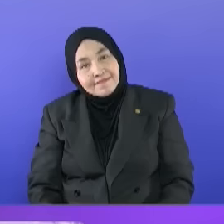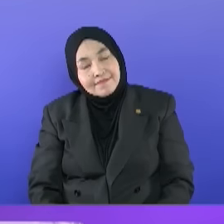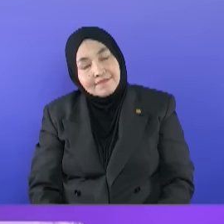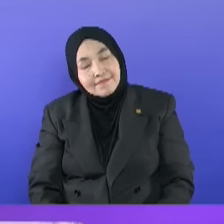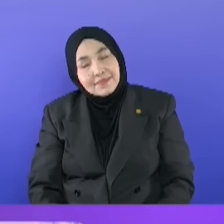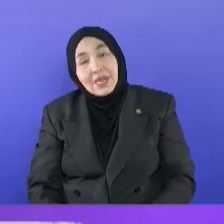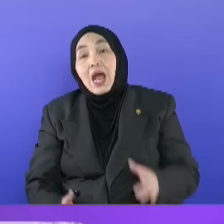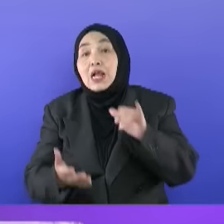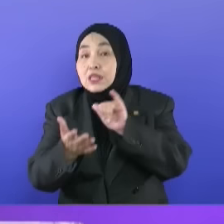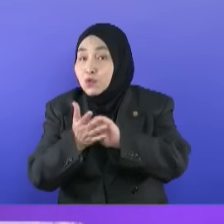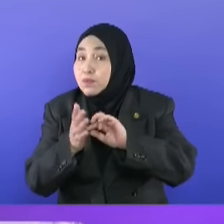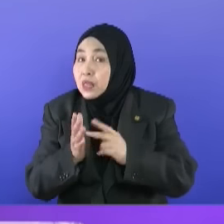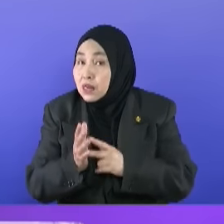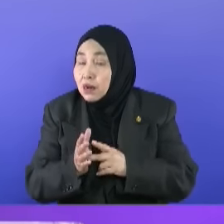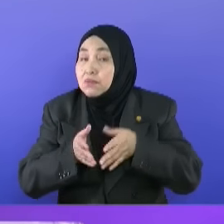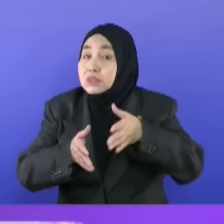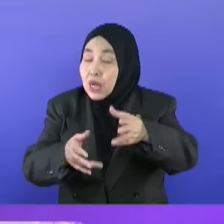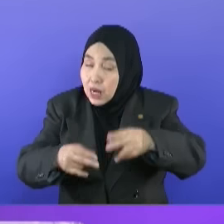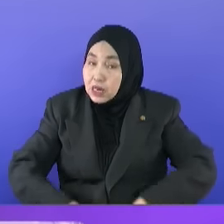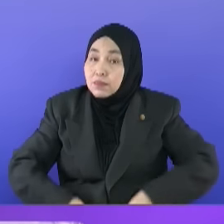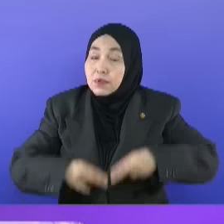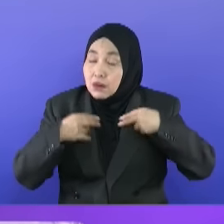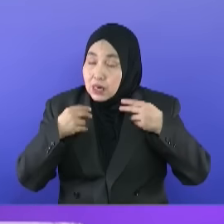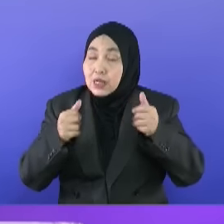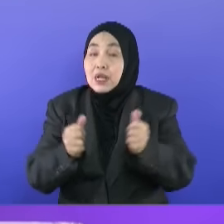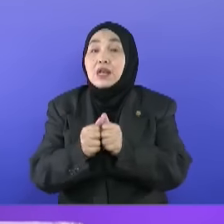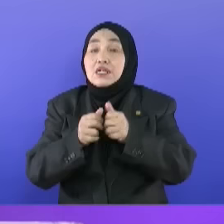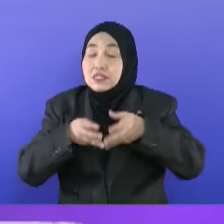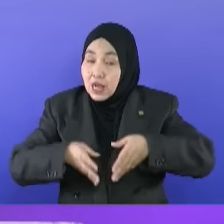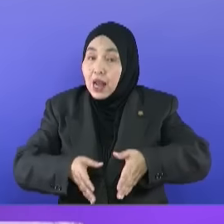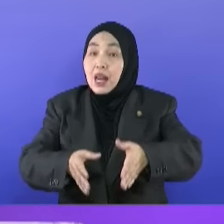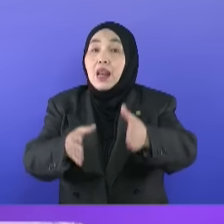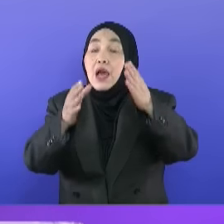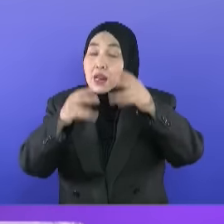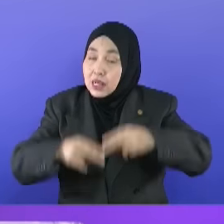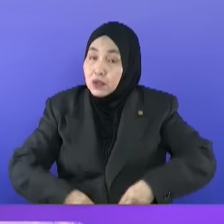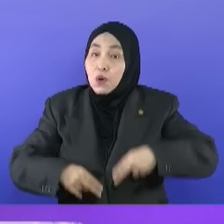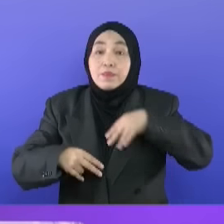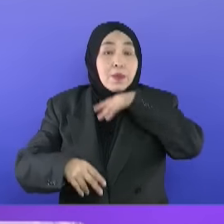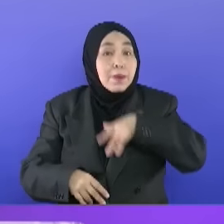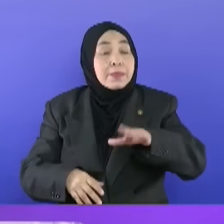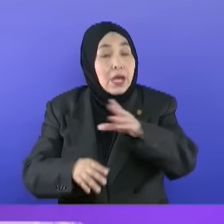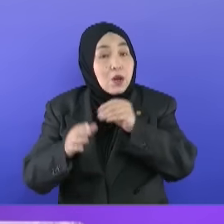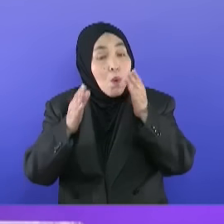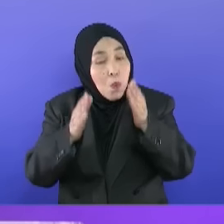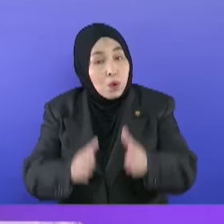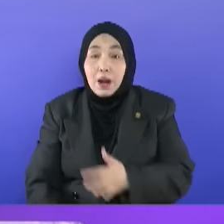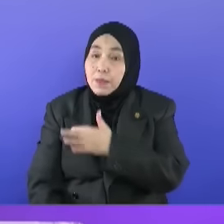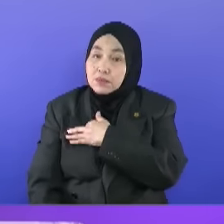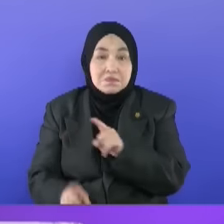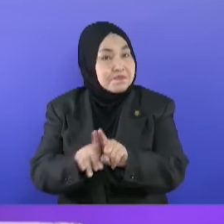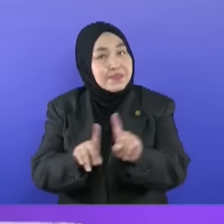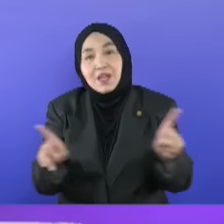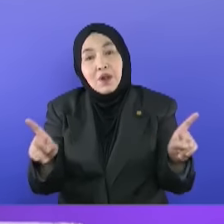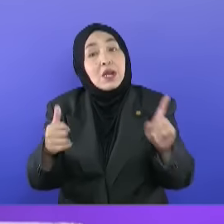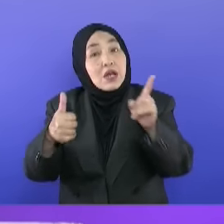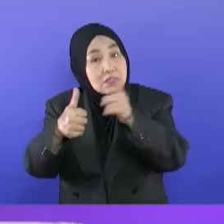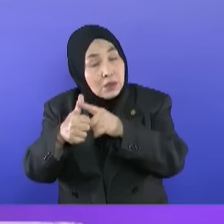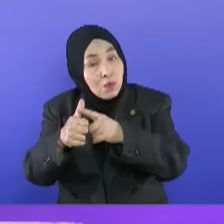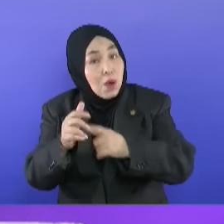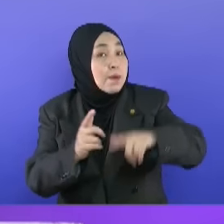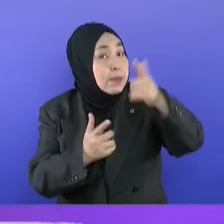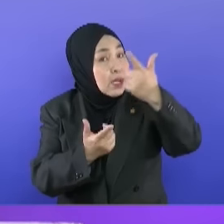menandakan bahawa jalan hidup mereka dengan jalan hidup Nabi Muhammad dan orang-orang yang beriman ini berbeza. Satu. Tapi